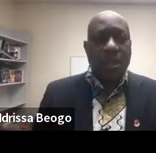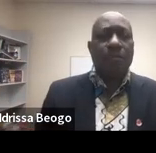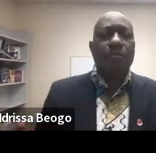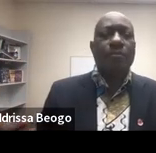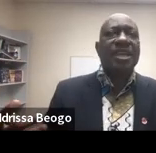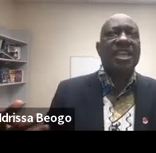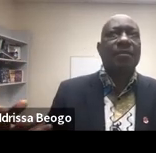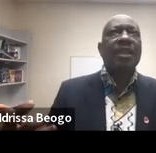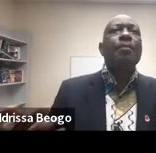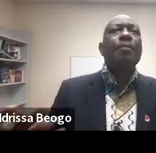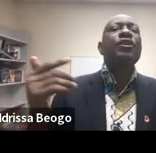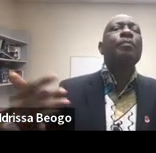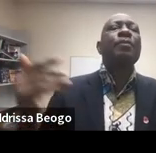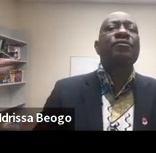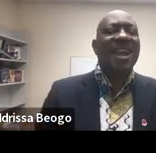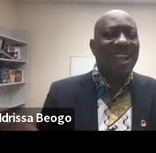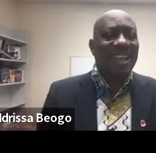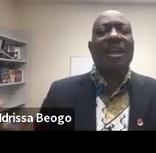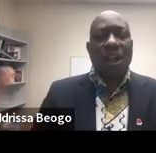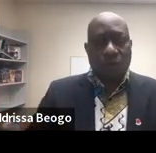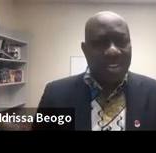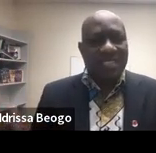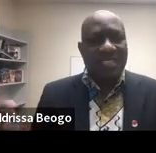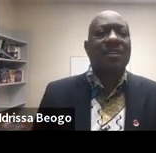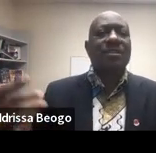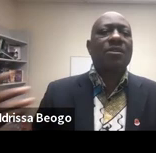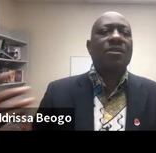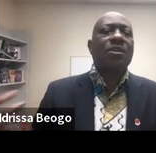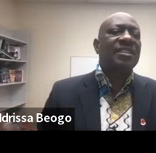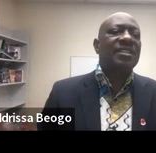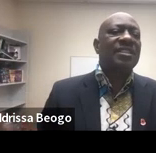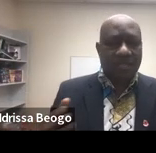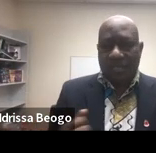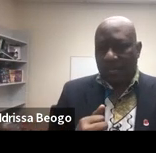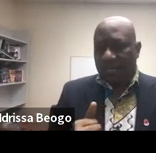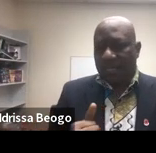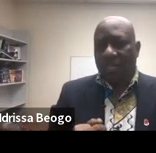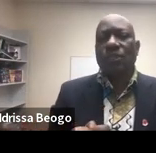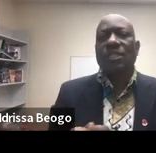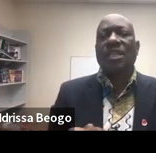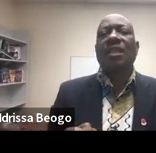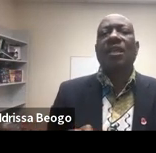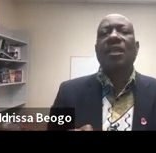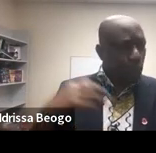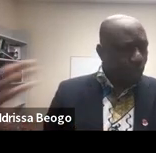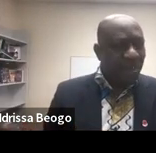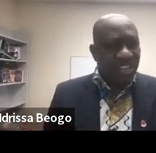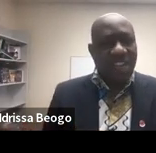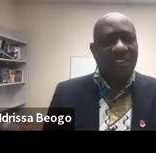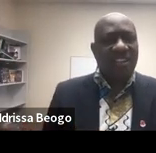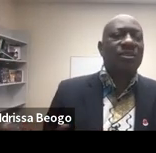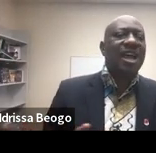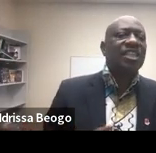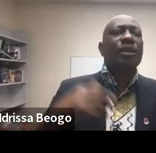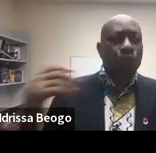voir physiquement leur bien-aimé, mais de ne pas pouvoir être en contact direct et observer une distance sociale. On